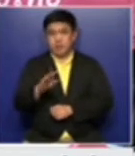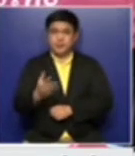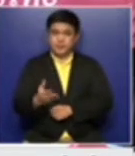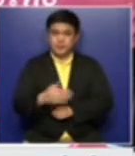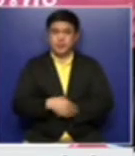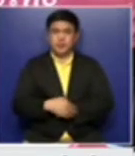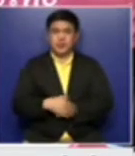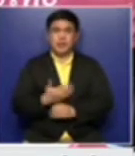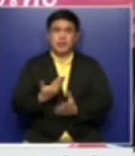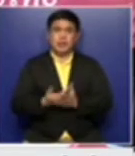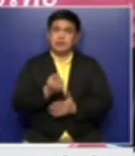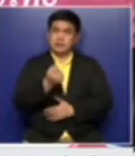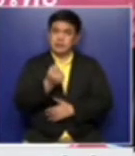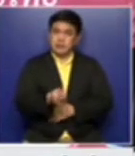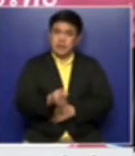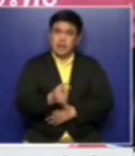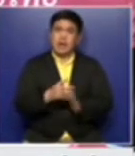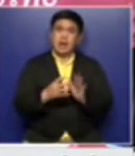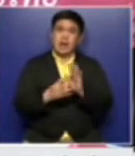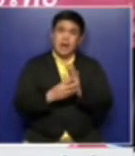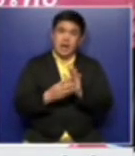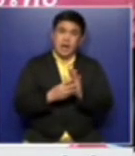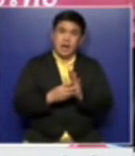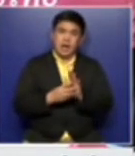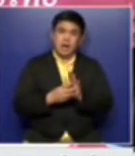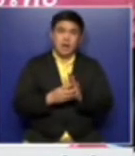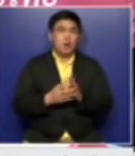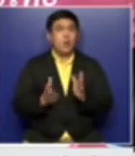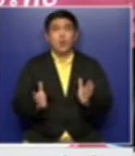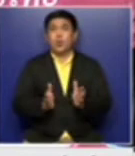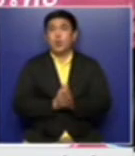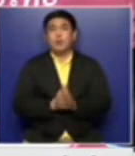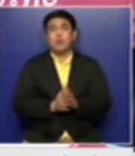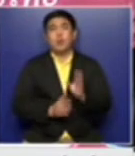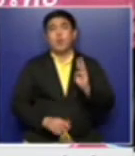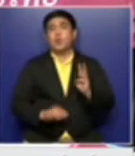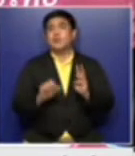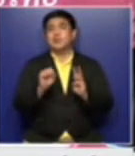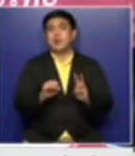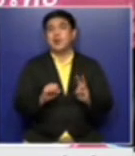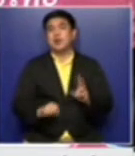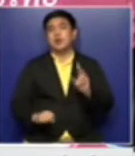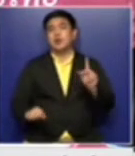2564รายจ่ายงบกลางรวมทั้งสิ้นเป็น